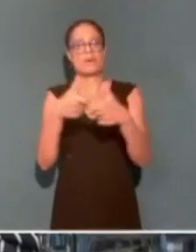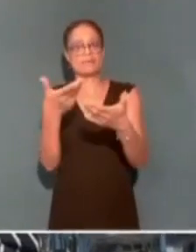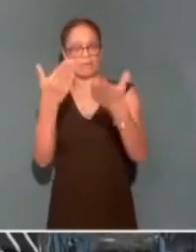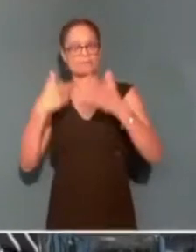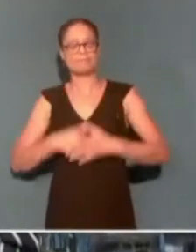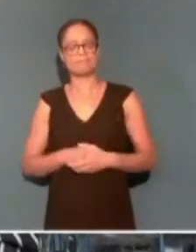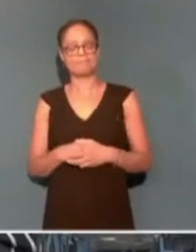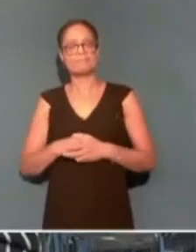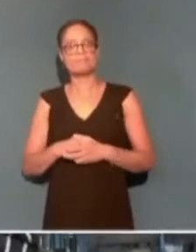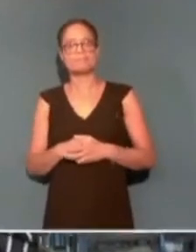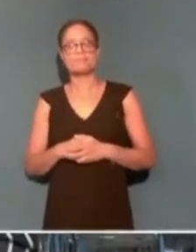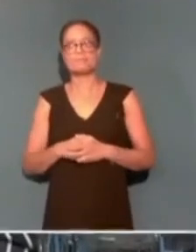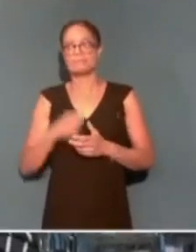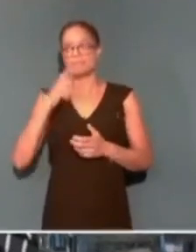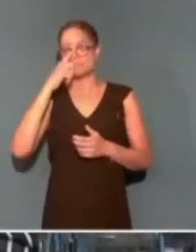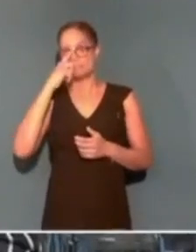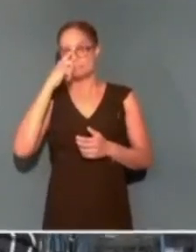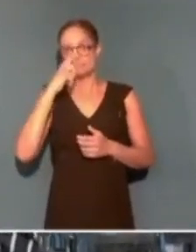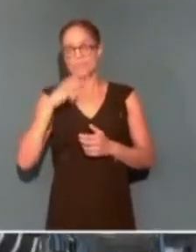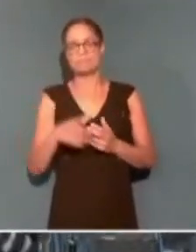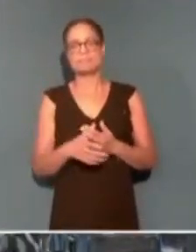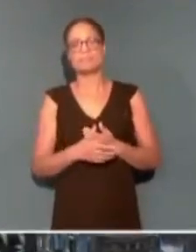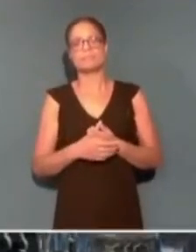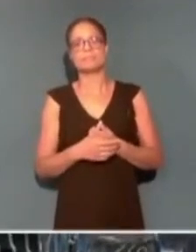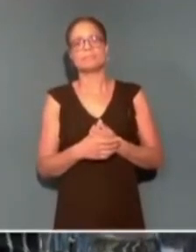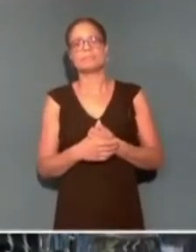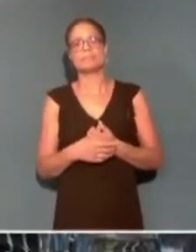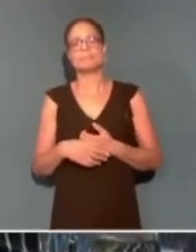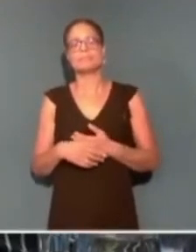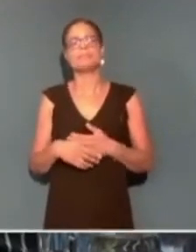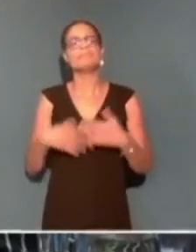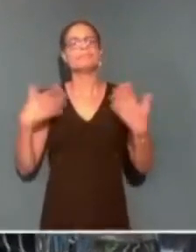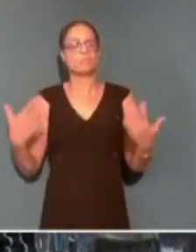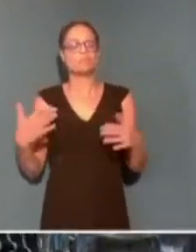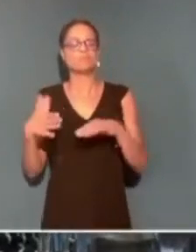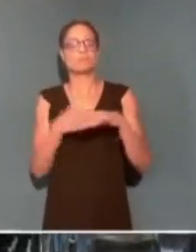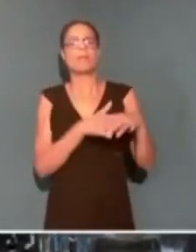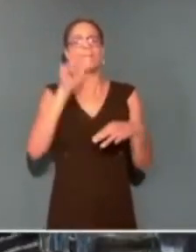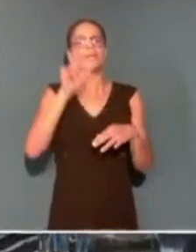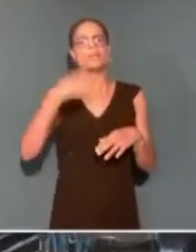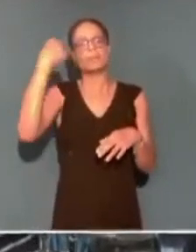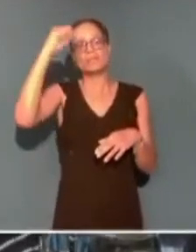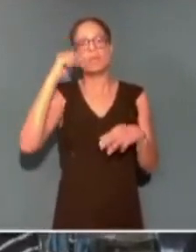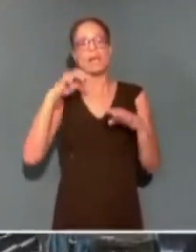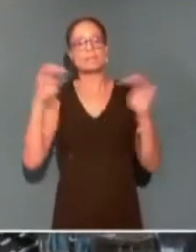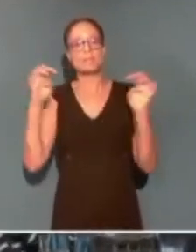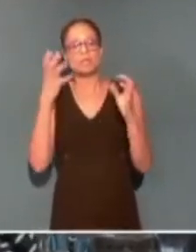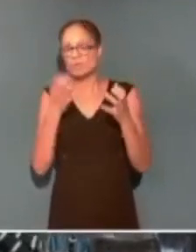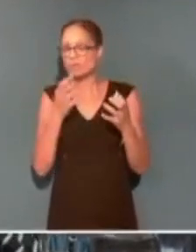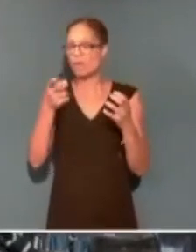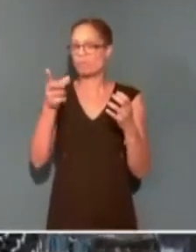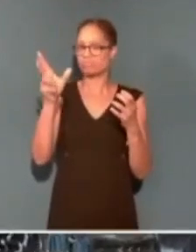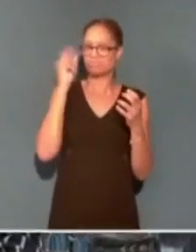Congrès. Voilà comment j'ai vu ça. Maintenant, j'ai entendu le président de l'Assemblée dire quelque chose, et moi je veux clarifier, en tout